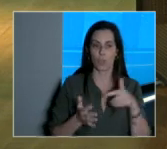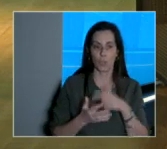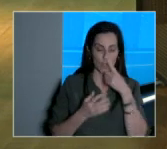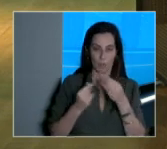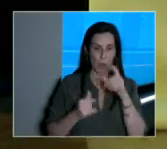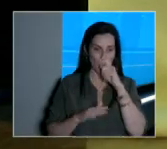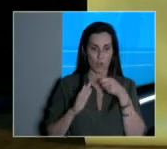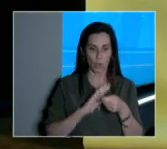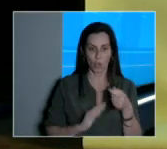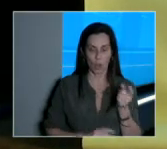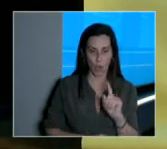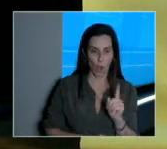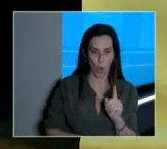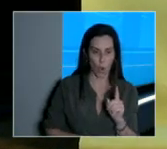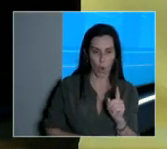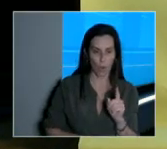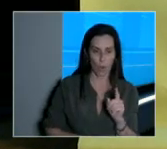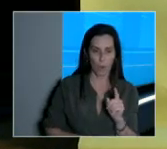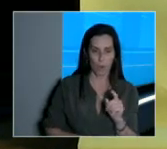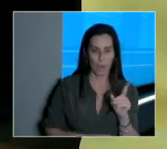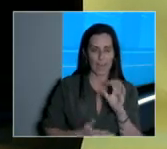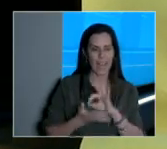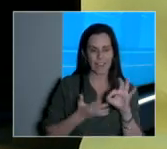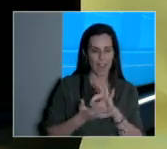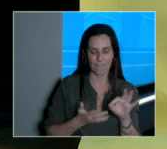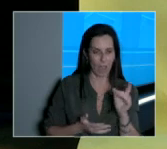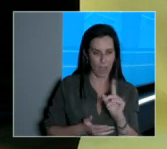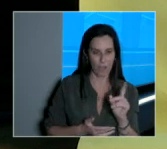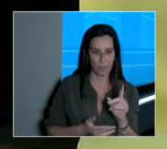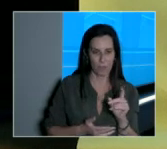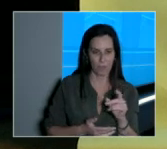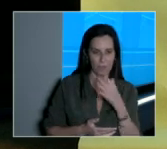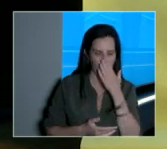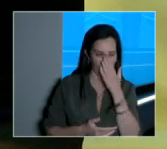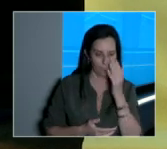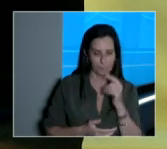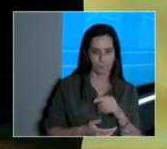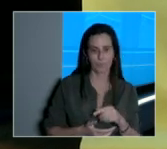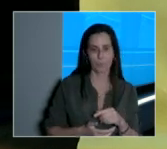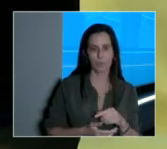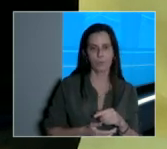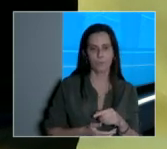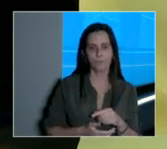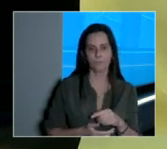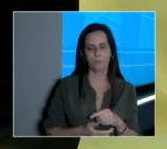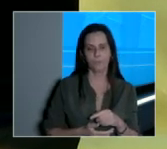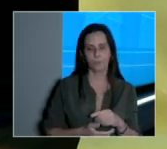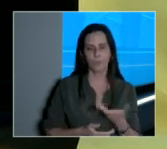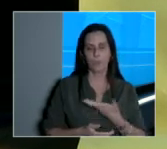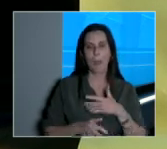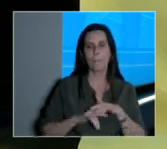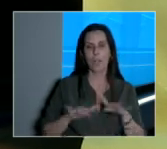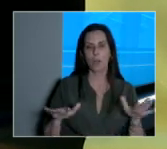שנחשד בשחיתות, לא של איזה כתבה באיזה זה, ובלי או משהו בסגנון הזה, שזה בקבלת